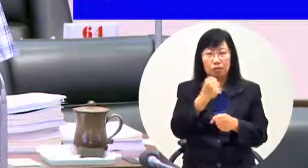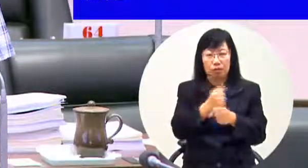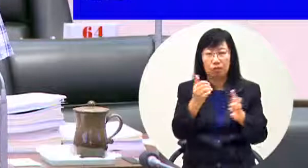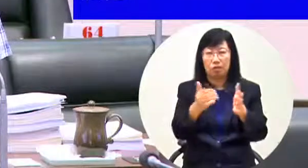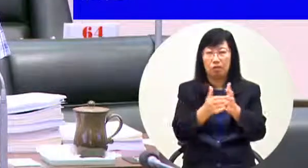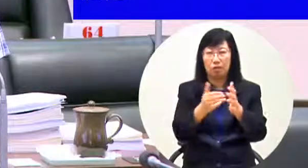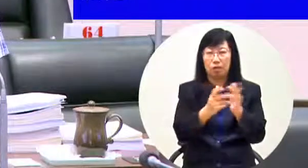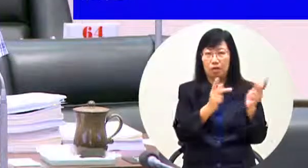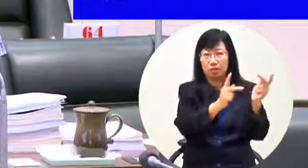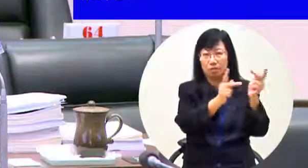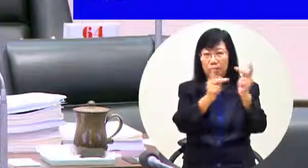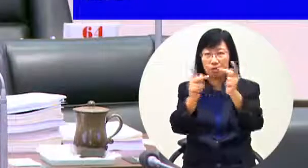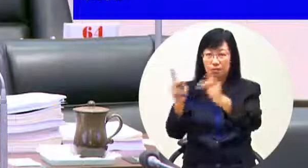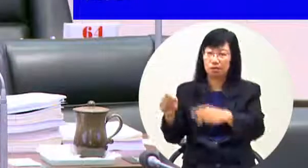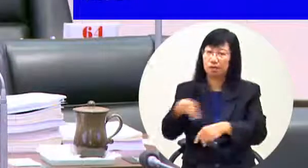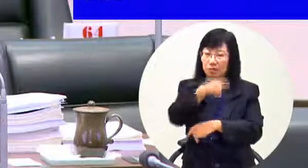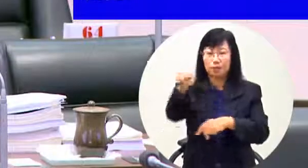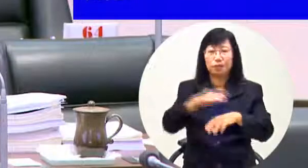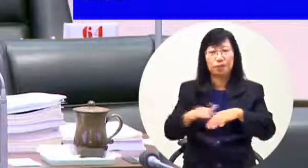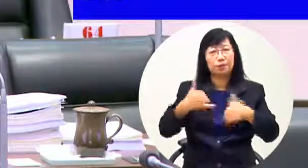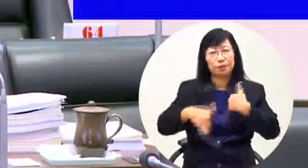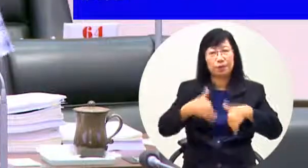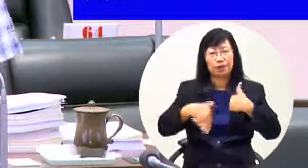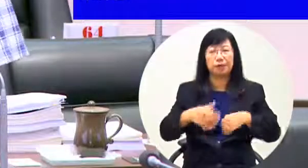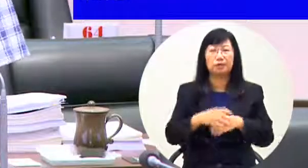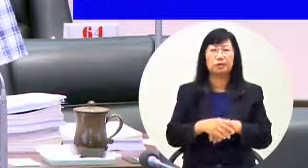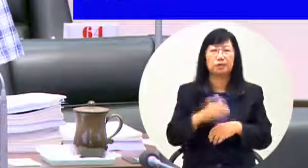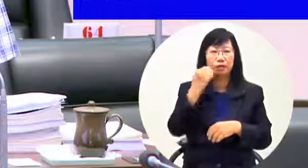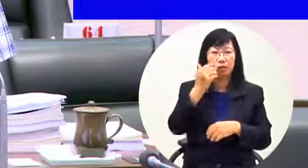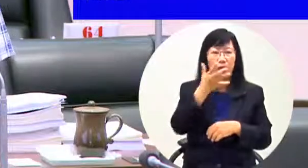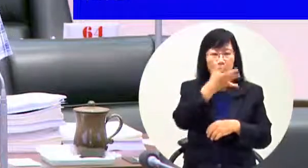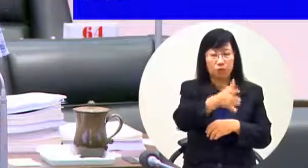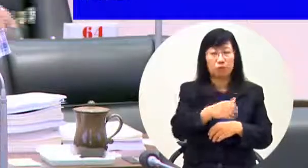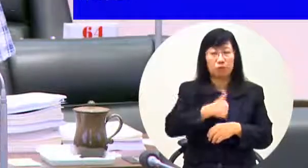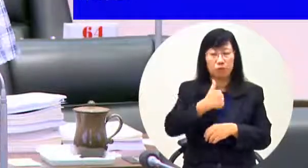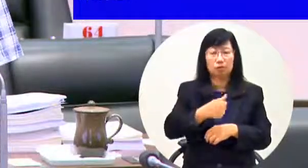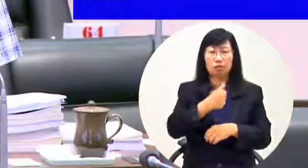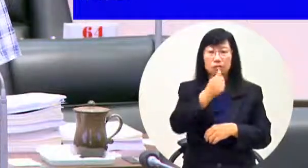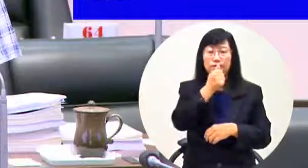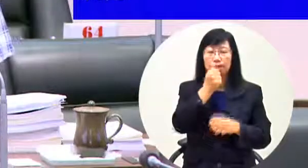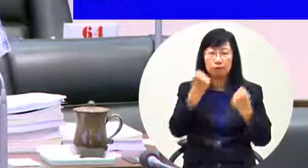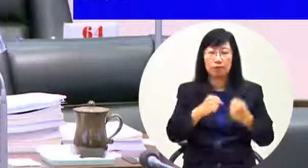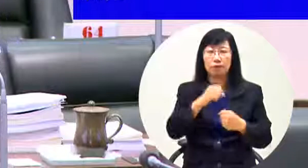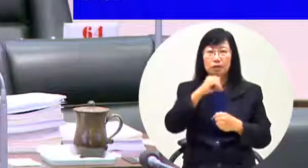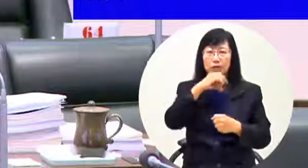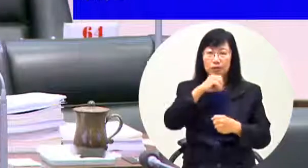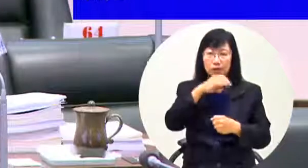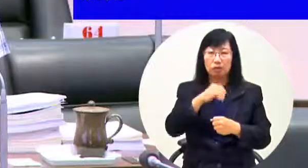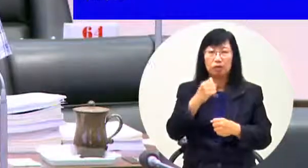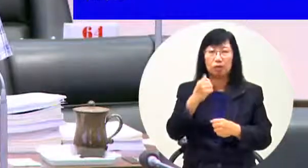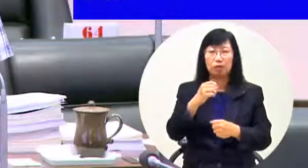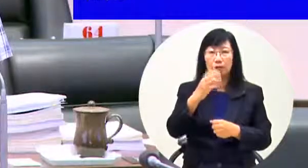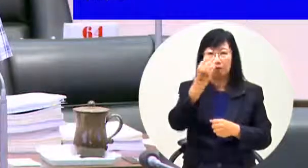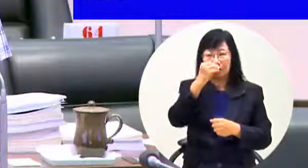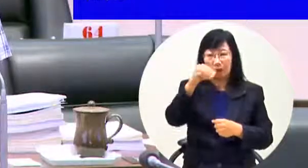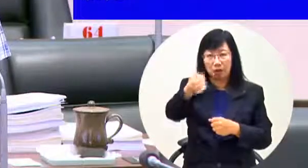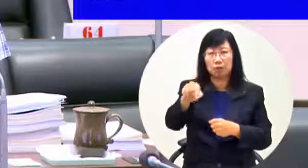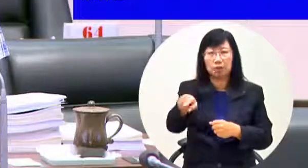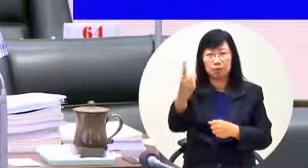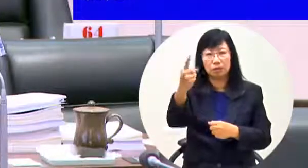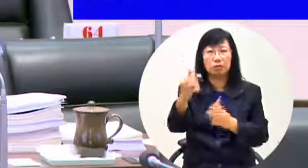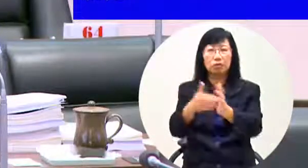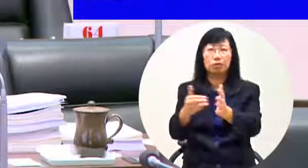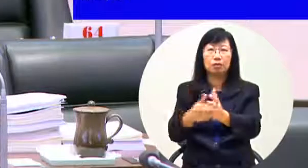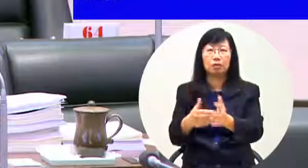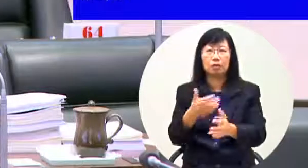如果是除了你家刚好是在屏东的高铁站。站边的人有利而已，其他的人还要搭计程车，还要搭转